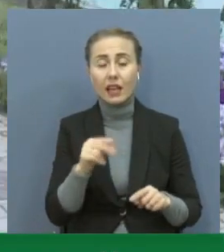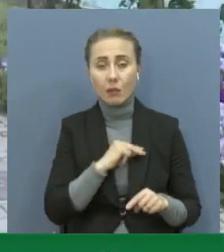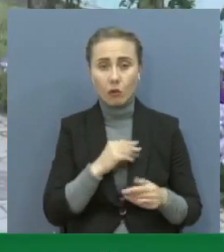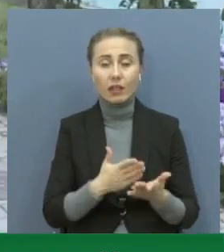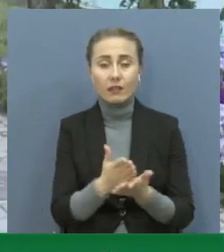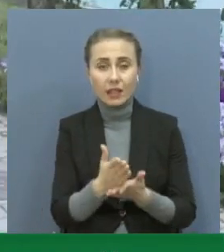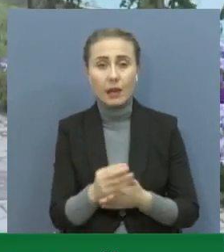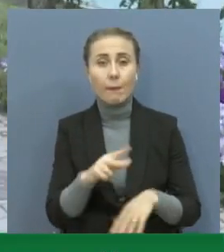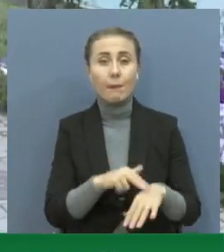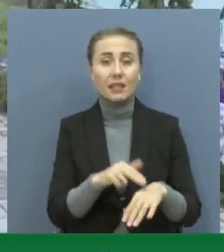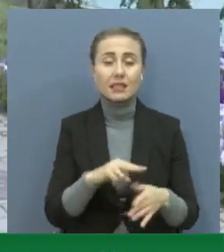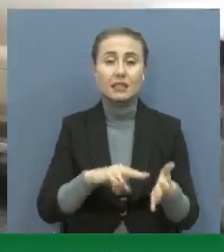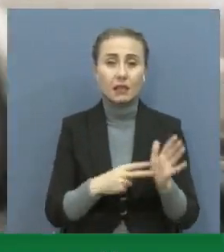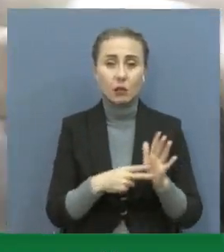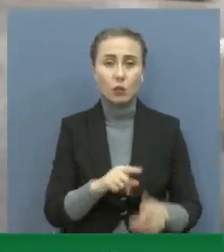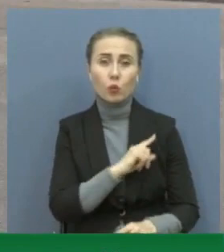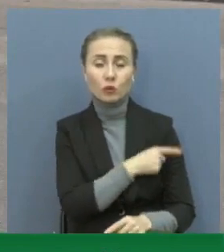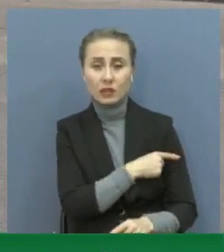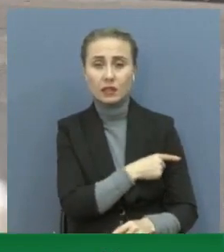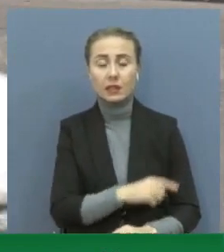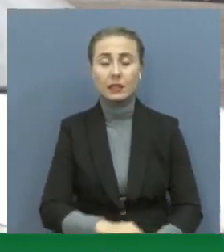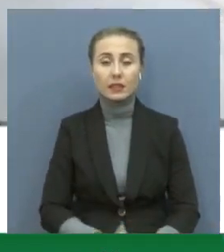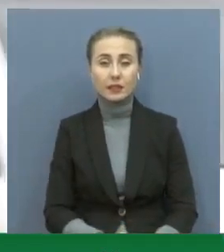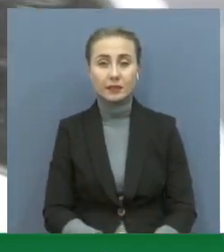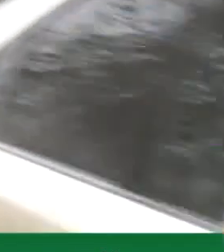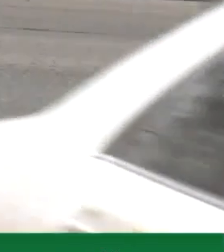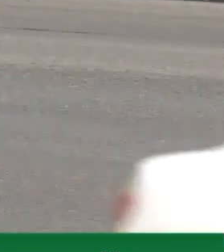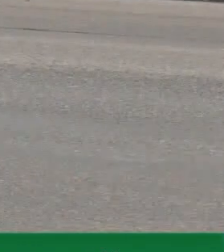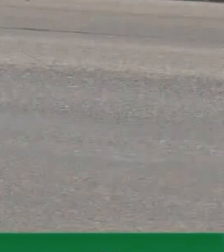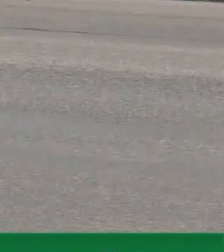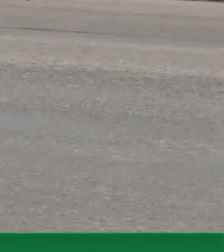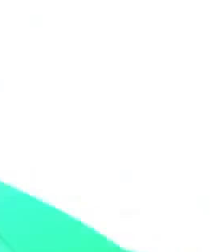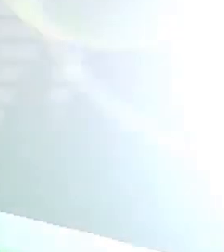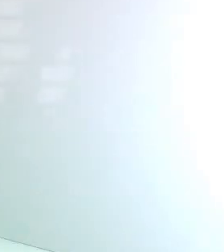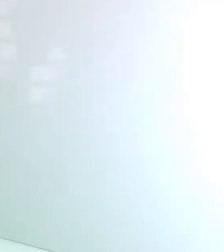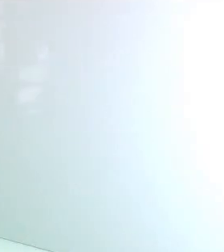направлении полицейские планируют усилить. Абай Кокенбек, Шокан Толкеев, Акмол Апта.